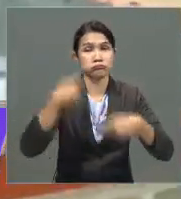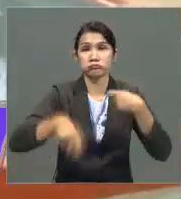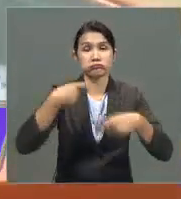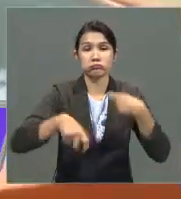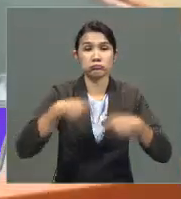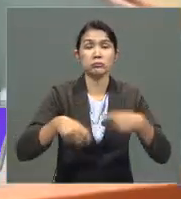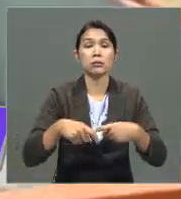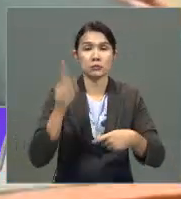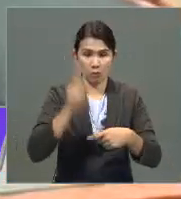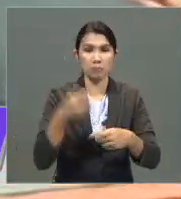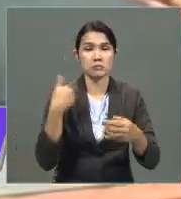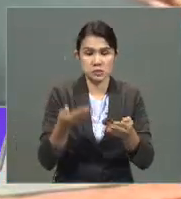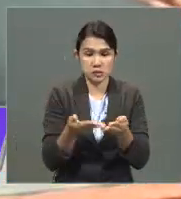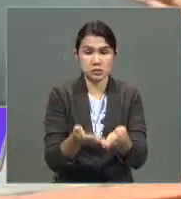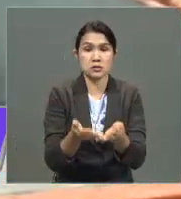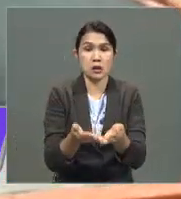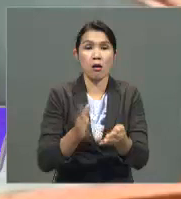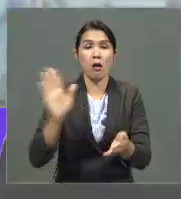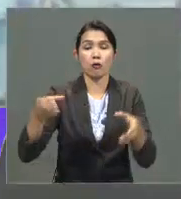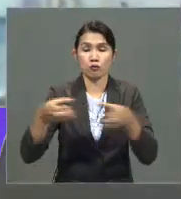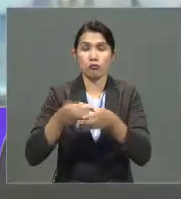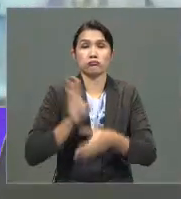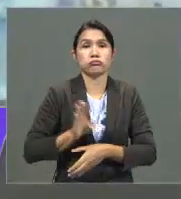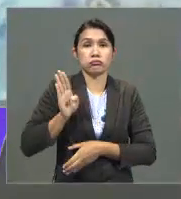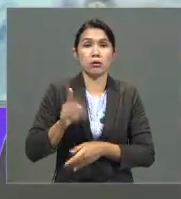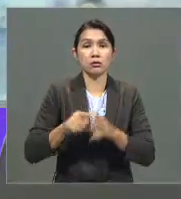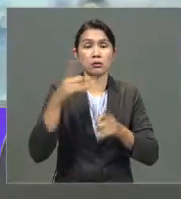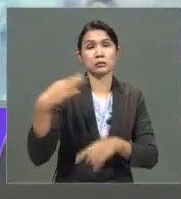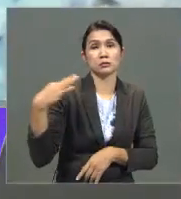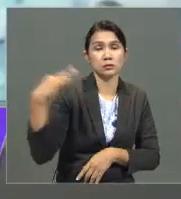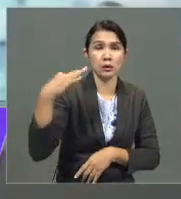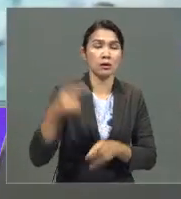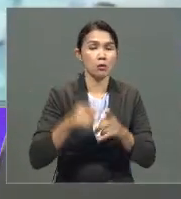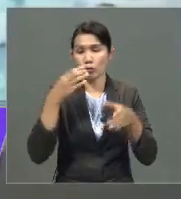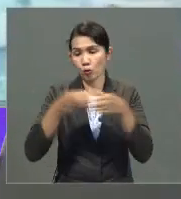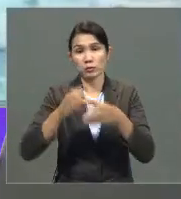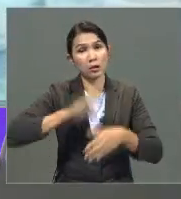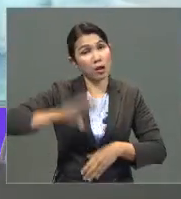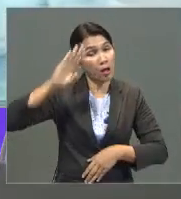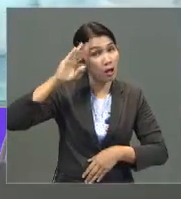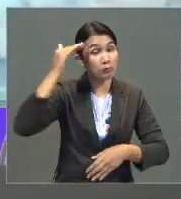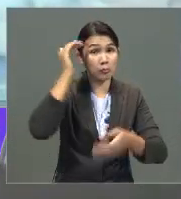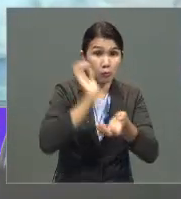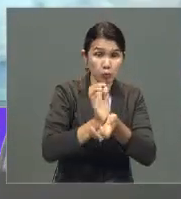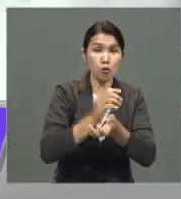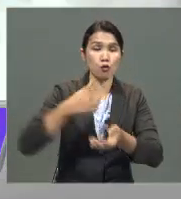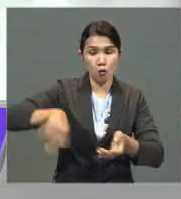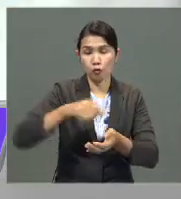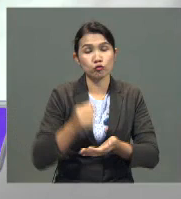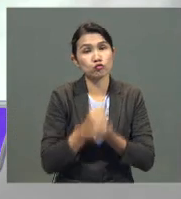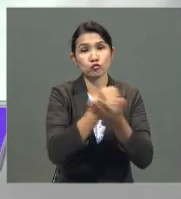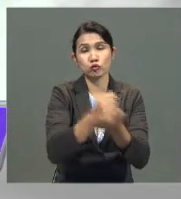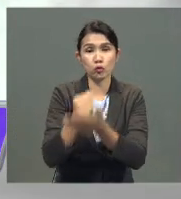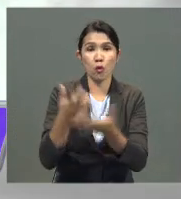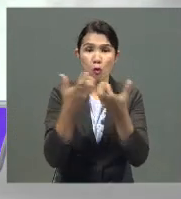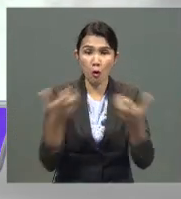ในขณะนี้ทำให้ต้องมีเรือท้องแบนจากหน่วยกู้ภัยอาสาสมัครต่างๆอปพรและหน่วยงานทางด้านทหารและตำรวจส่วนที่กำลังการนำเครื่อง